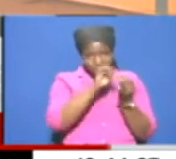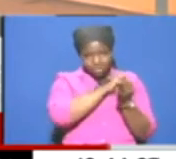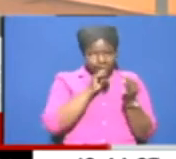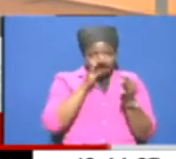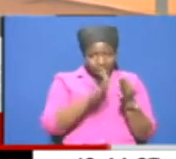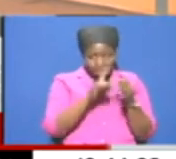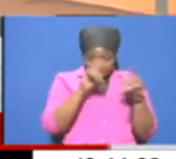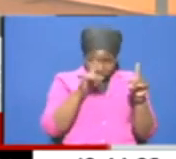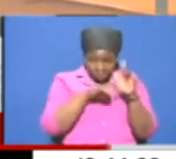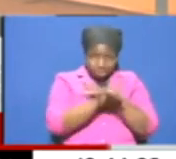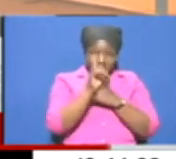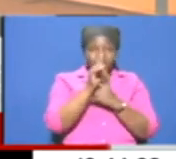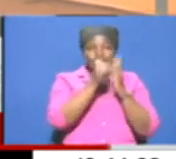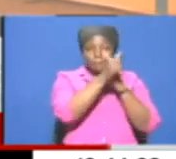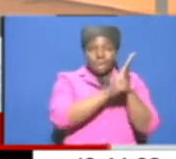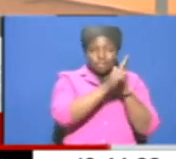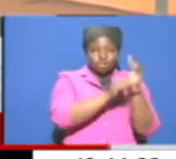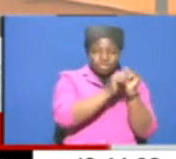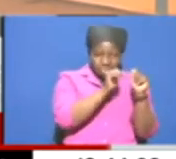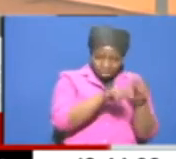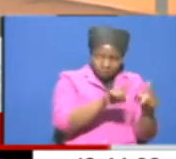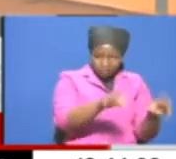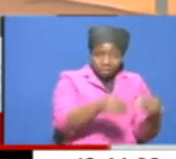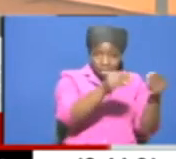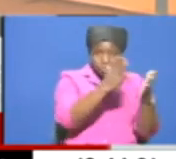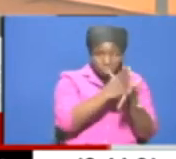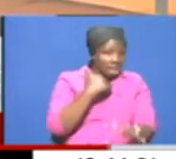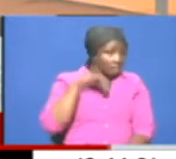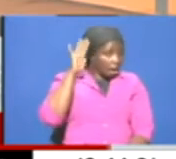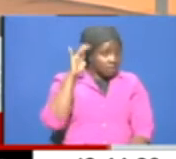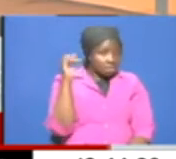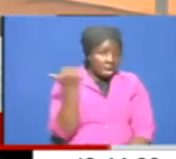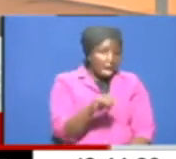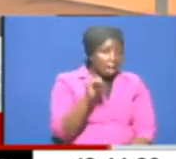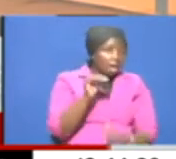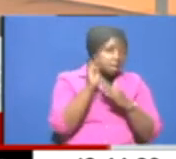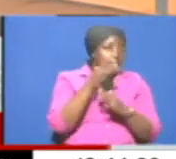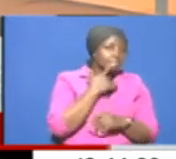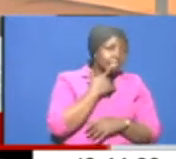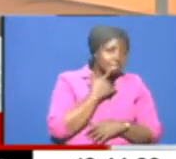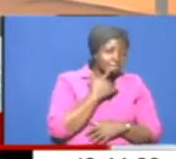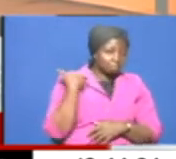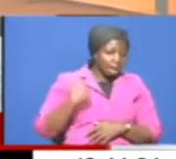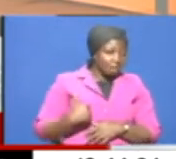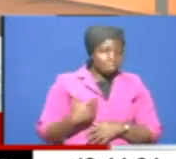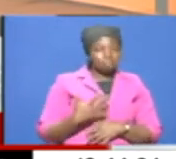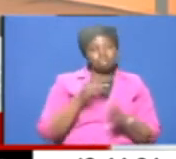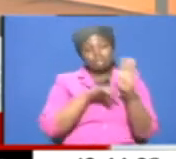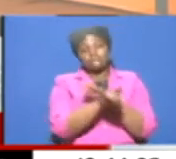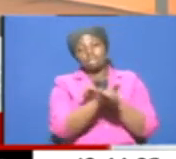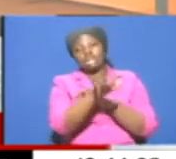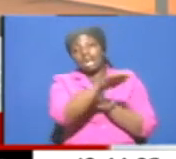Lakini katika ile manifesto ambayo wao wanatoa, hatujamsikia kiongozi yeyote yule akisema kwamba mimi katika masuala ya